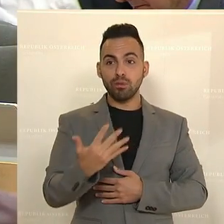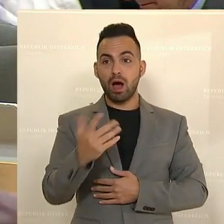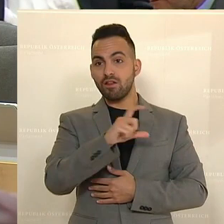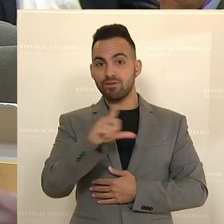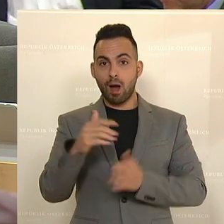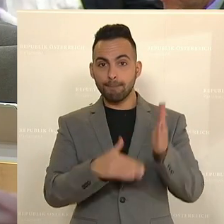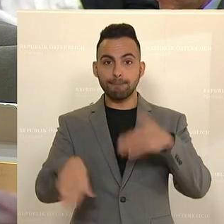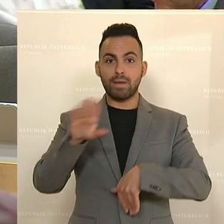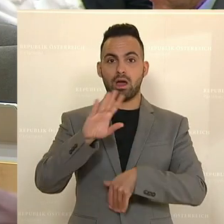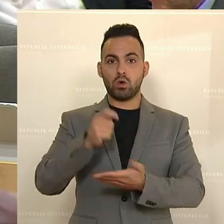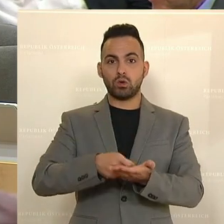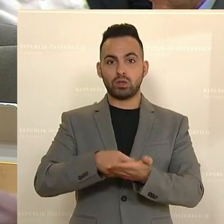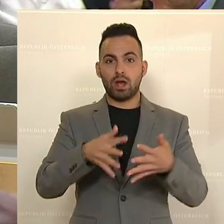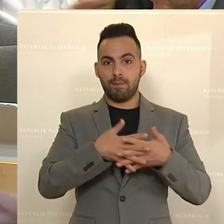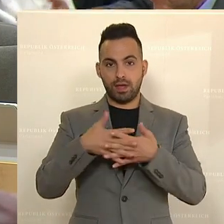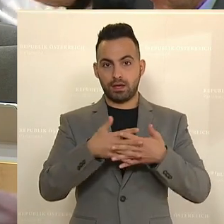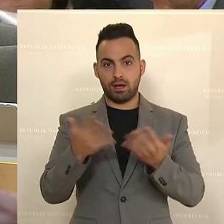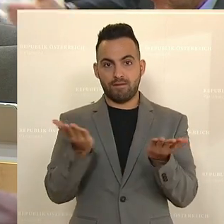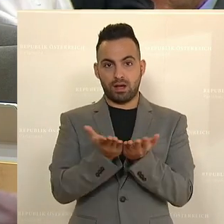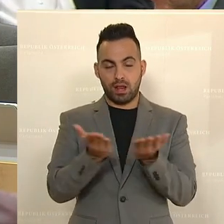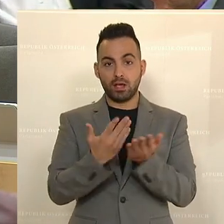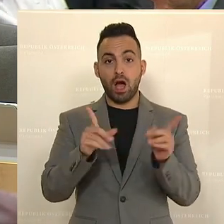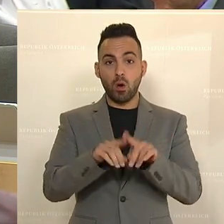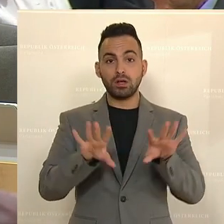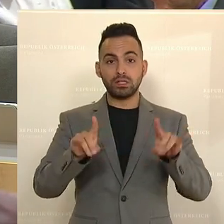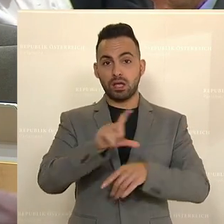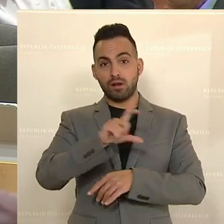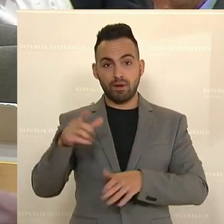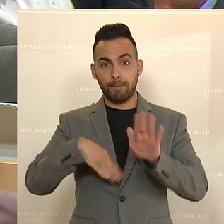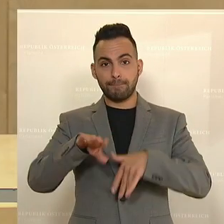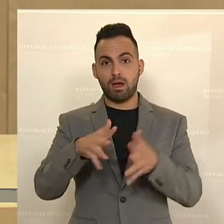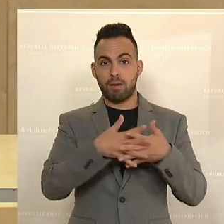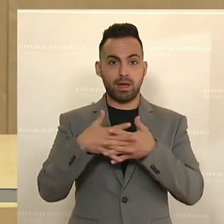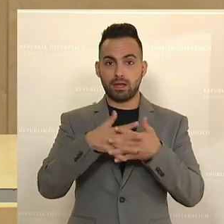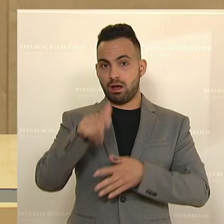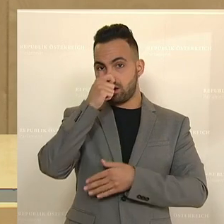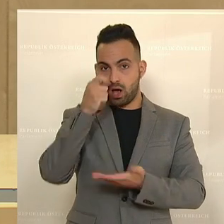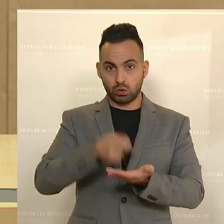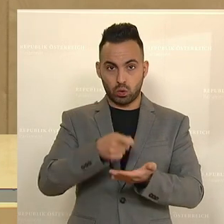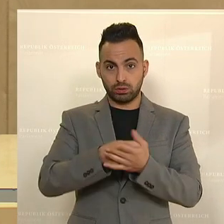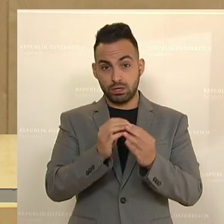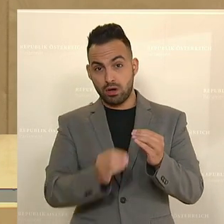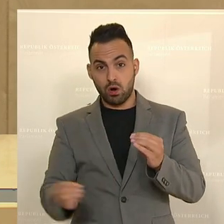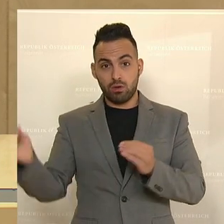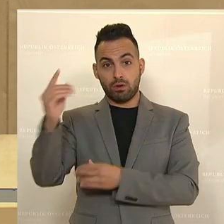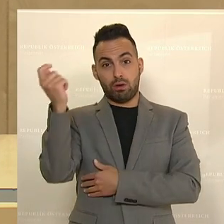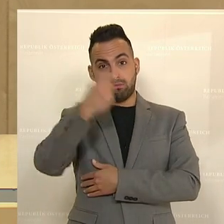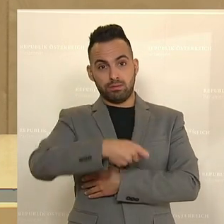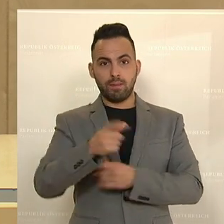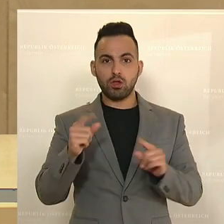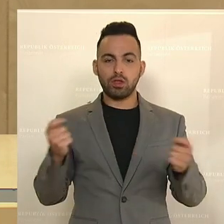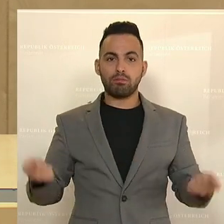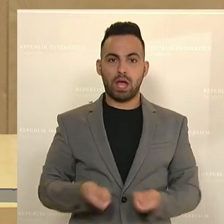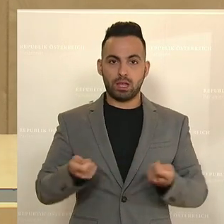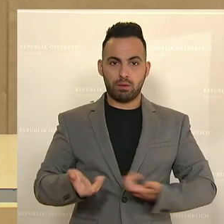Stromkosten als die USA und 10-mal höhere Gaskosten als die USA. Und das werden unsere Betriebe, unsere